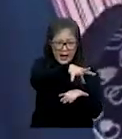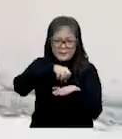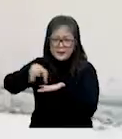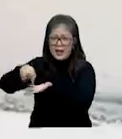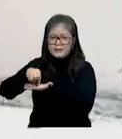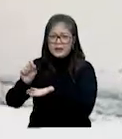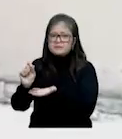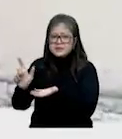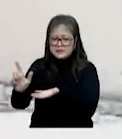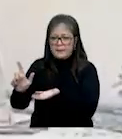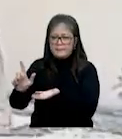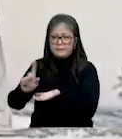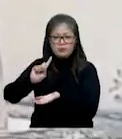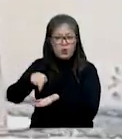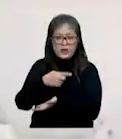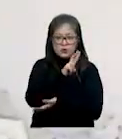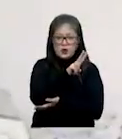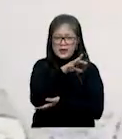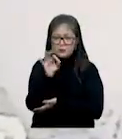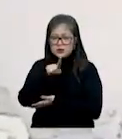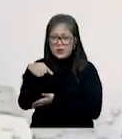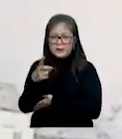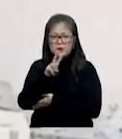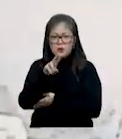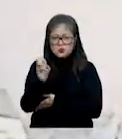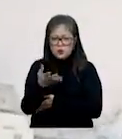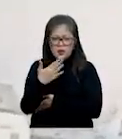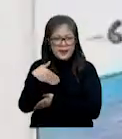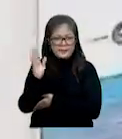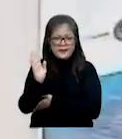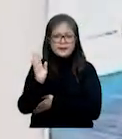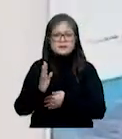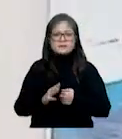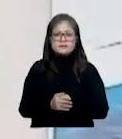hingga 2 juta rupiah per orang. Dari Garut, Jawa Barat, Ii Solihin, iNews melaporkan.